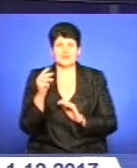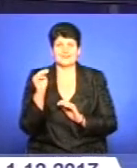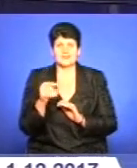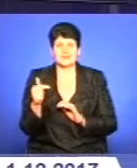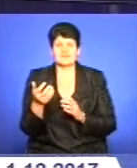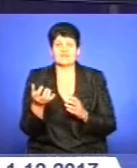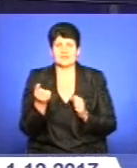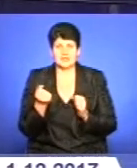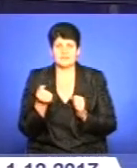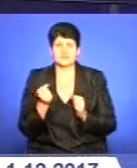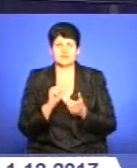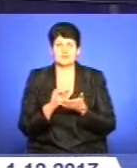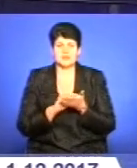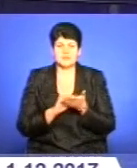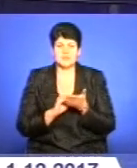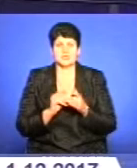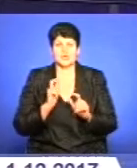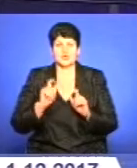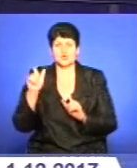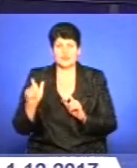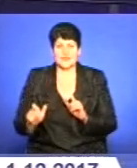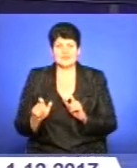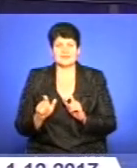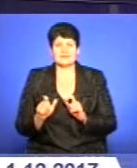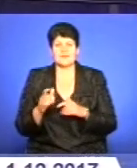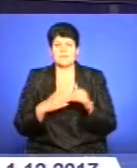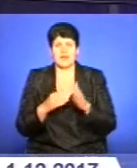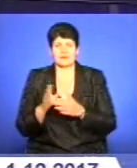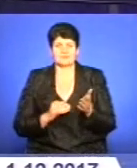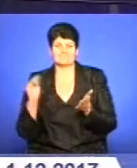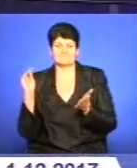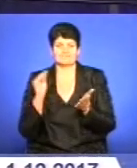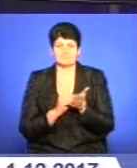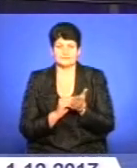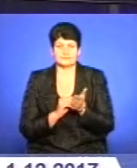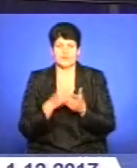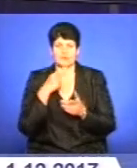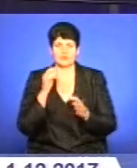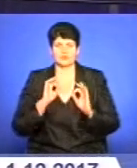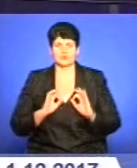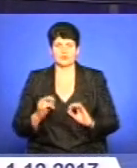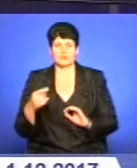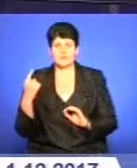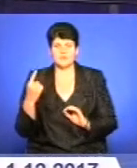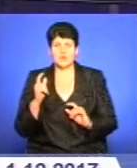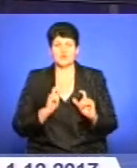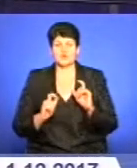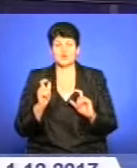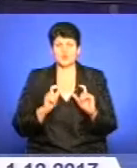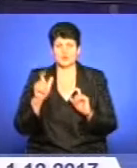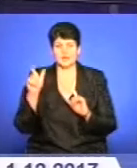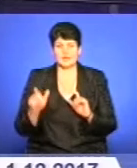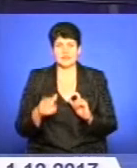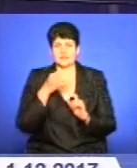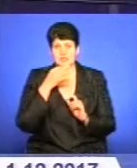аби зарахувати студентці непройдену виробничу практику, повідомляє прес-служба прокуратури Тернопільської області. Студентка повідомила про